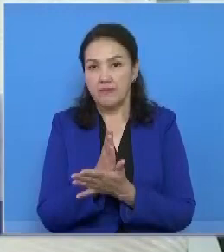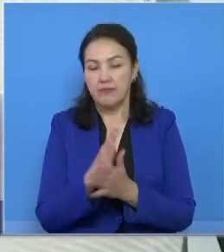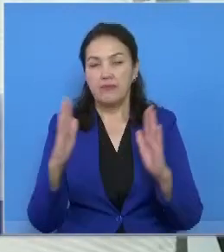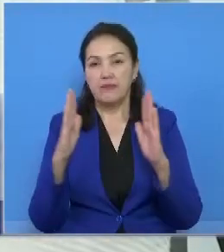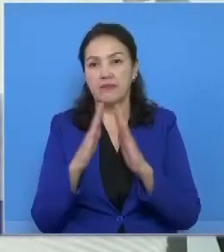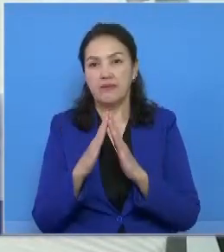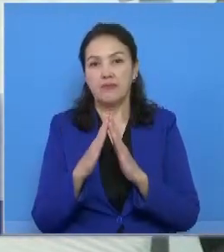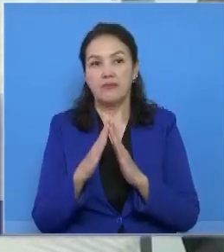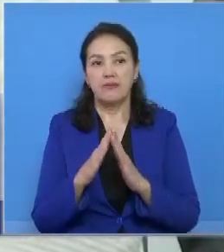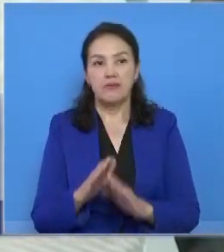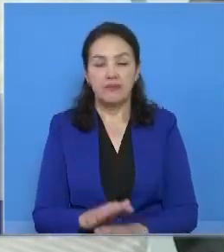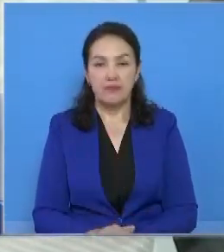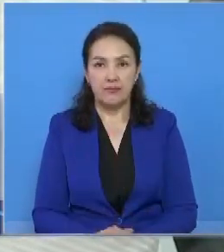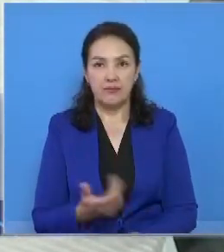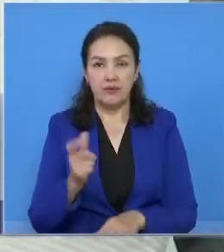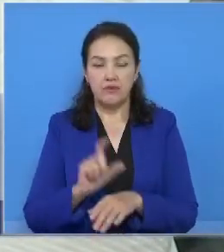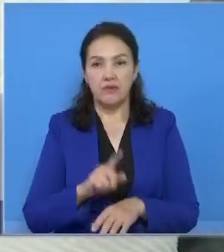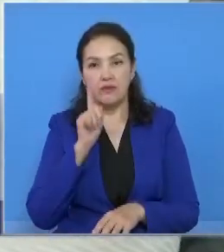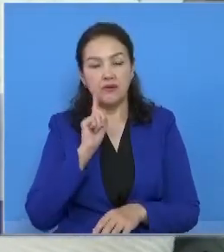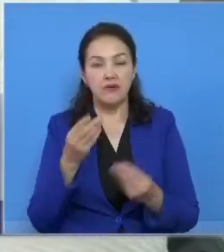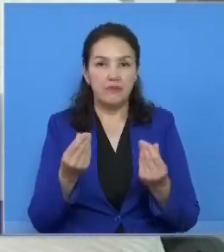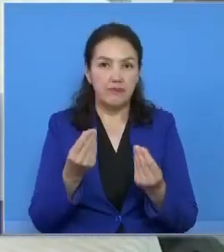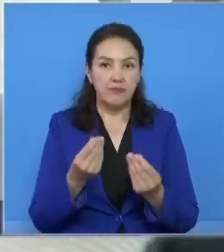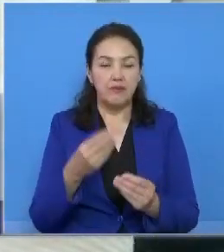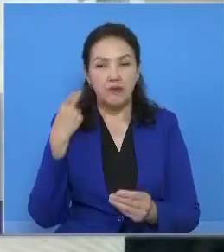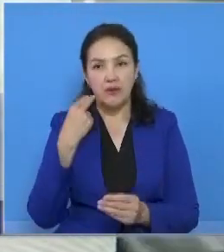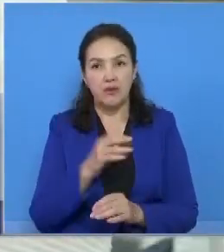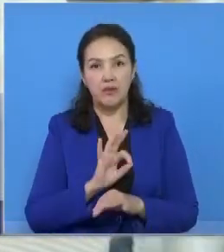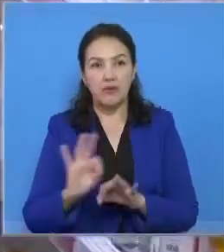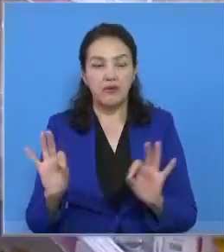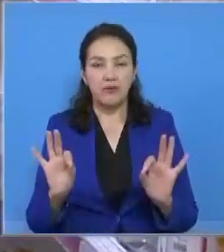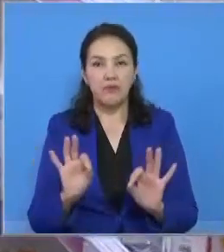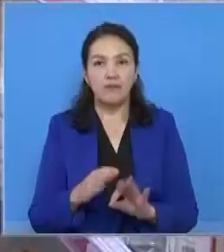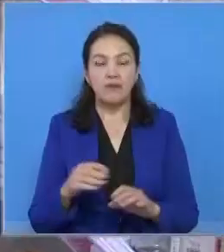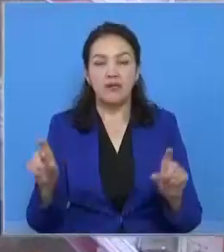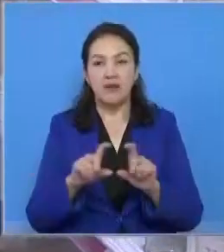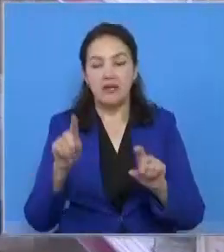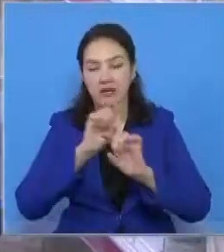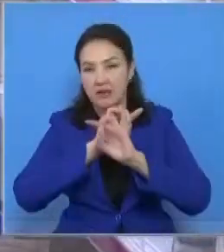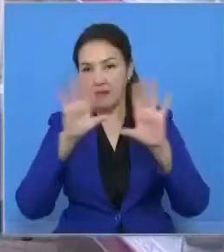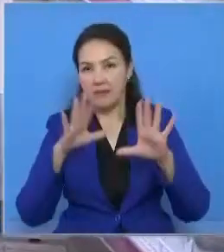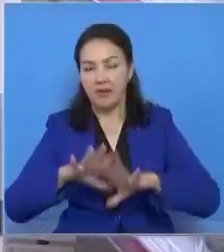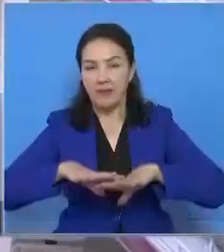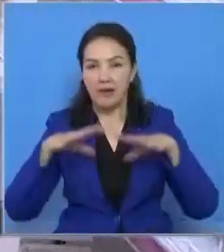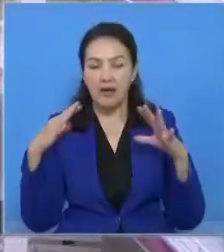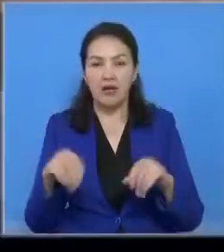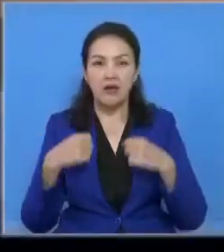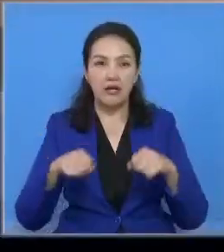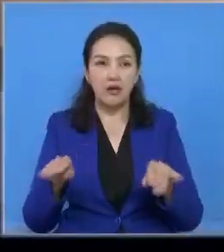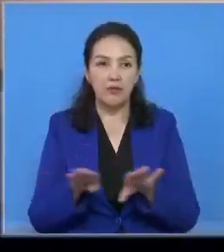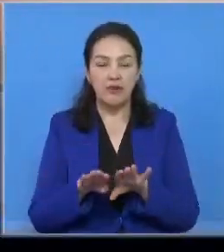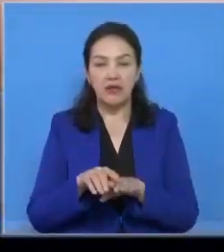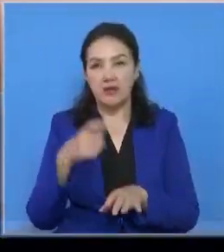дома. Очень доступная цена и качество очень мощное. Магазин известен не только большим выбором товаров, но